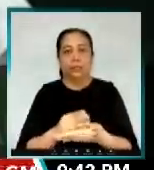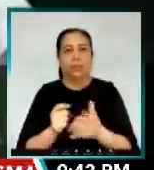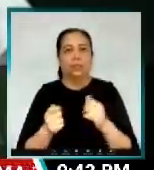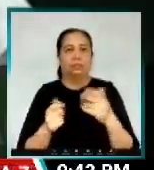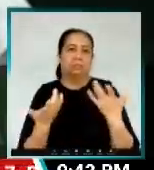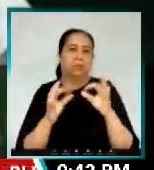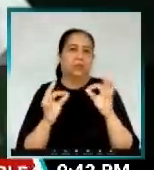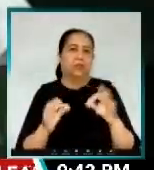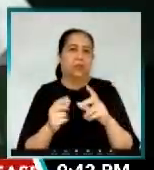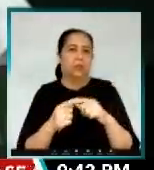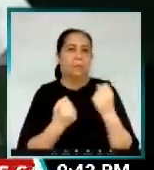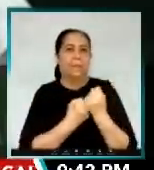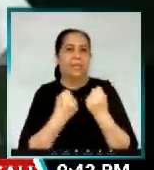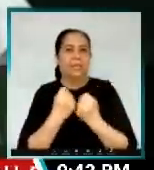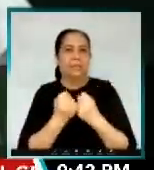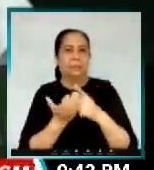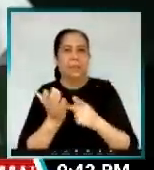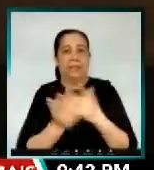Bayanihan 3.